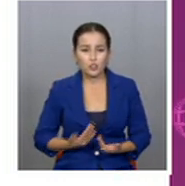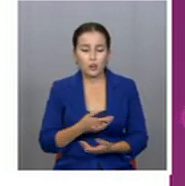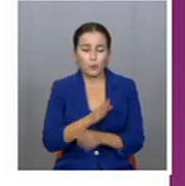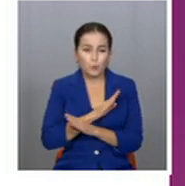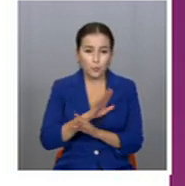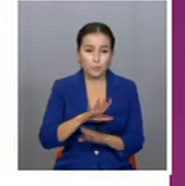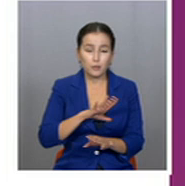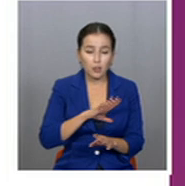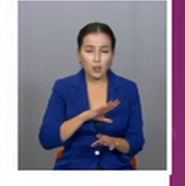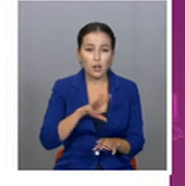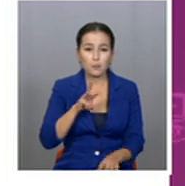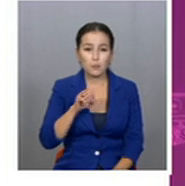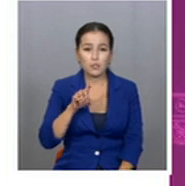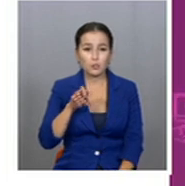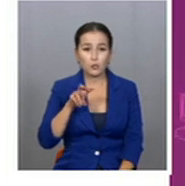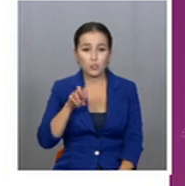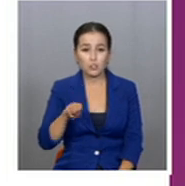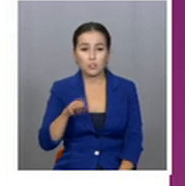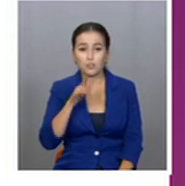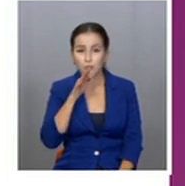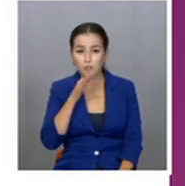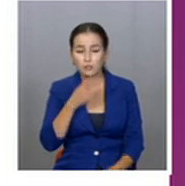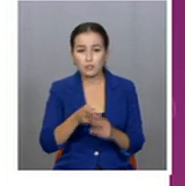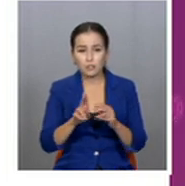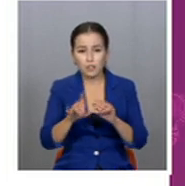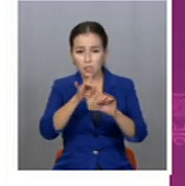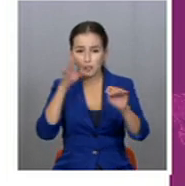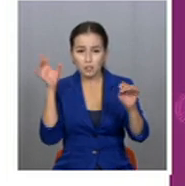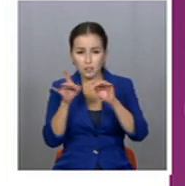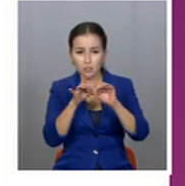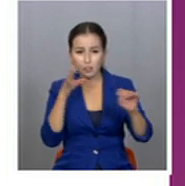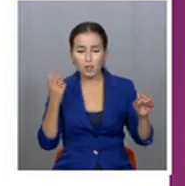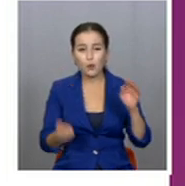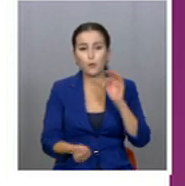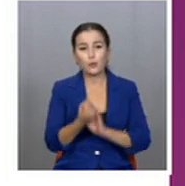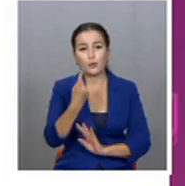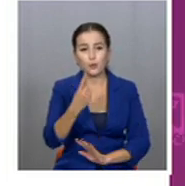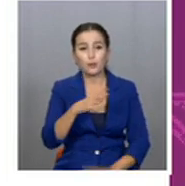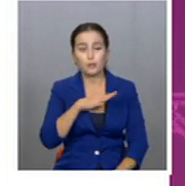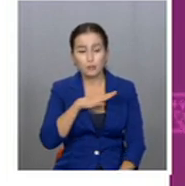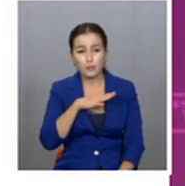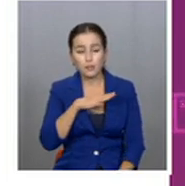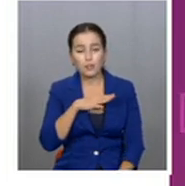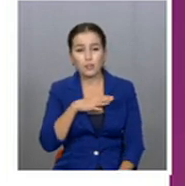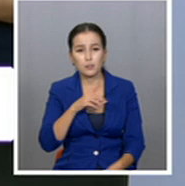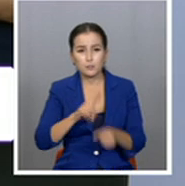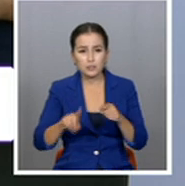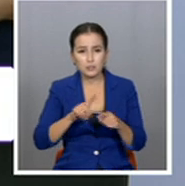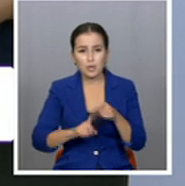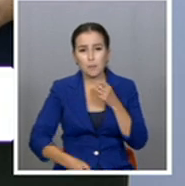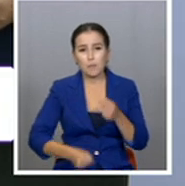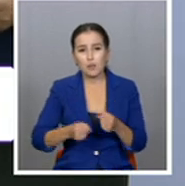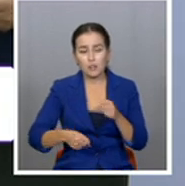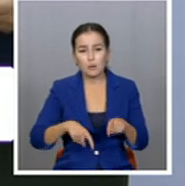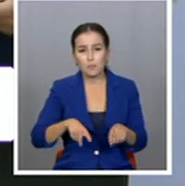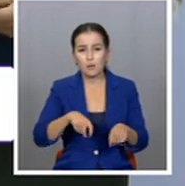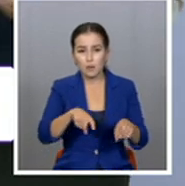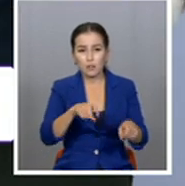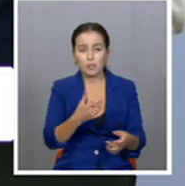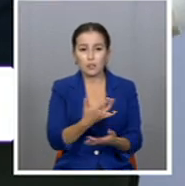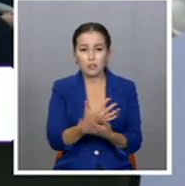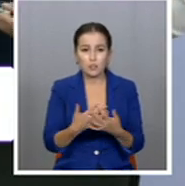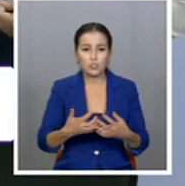Мезолит дәуірінде сондықтан да садақ пен жебе пайда болды. Себебі жылдам жүгіретін аңдарды